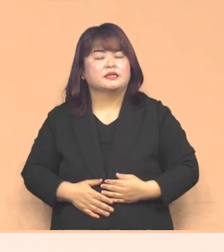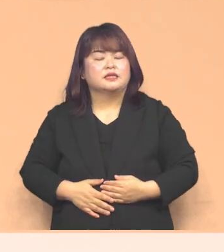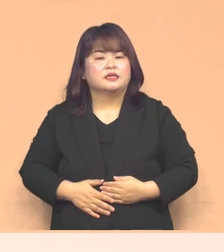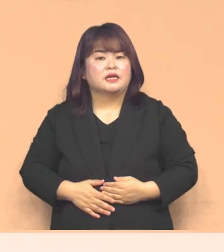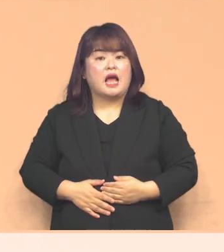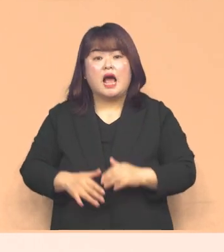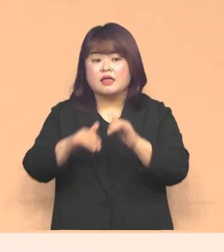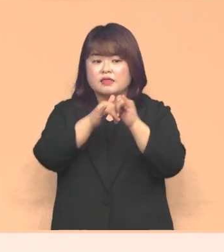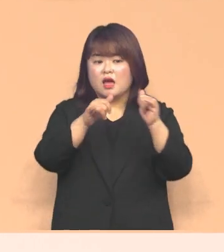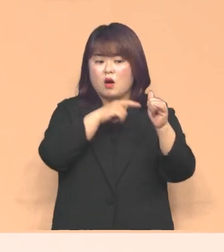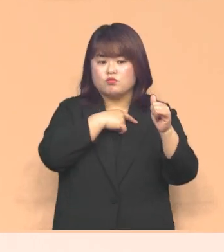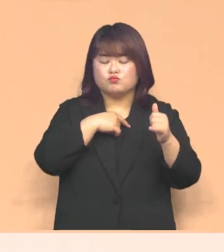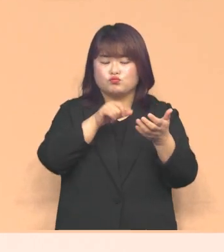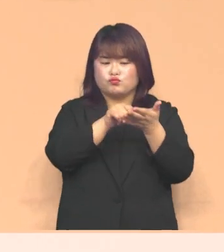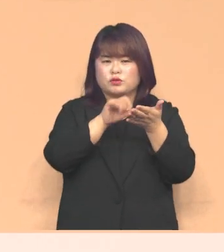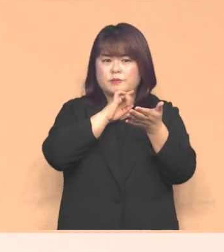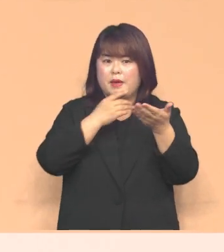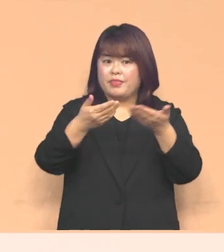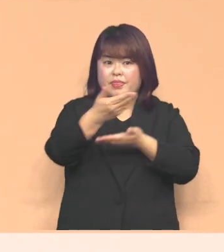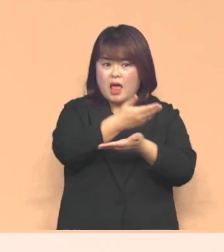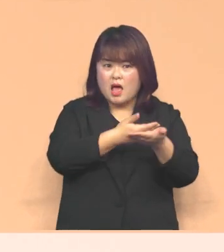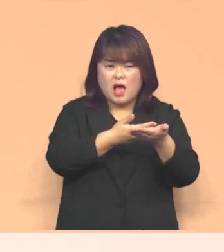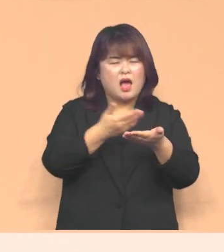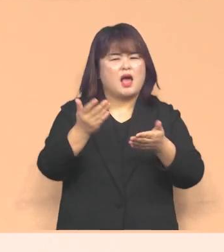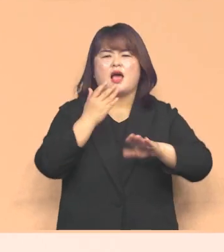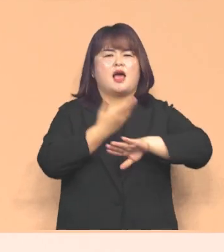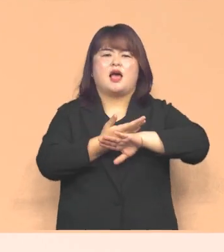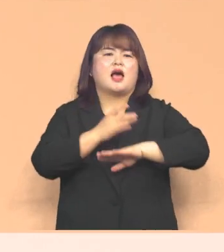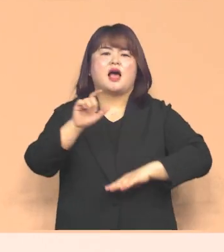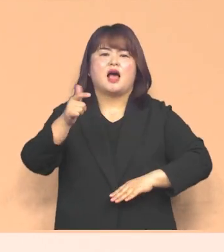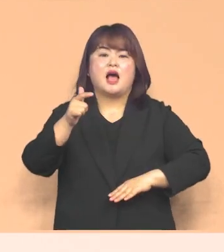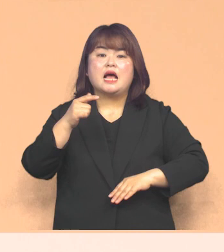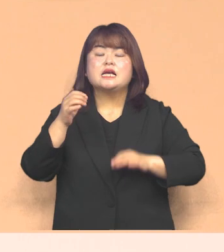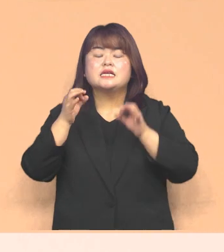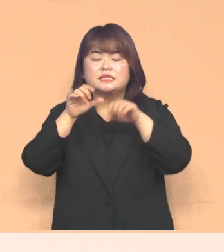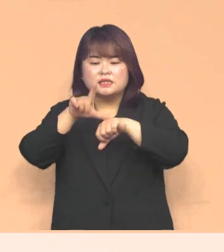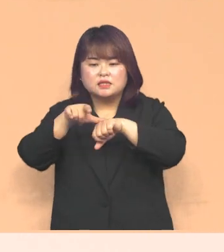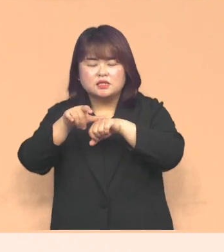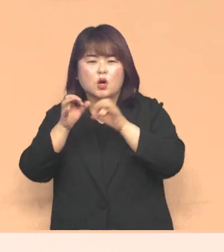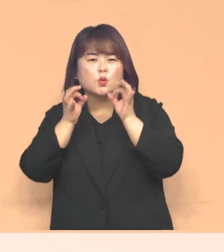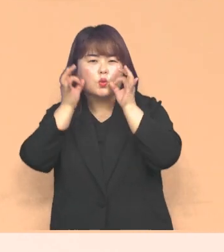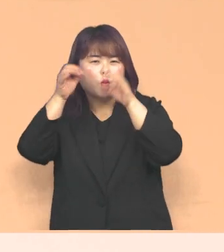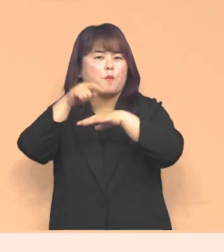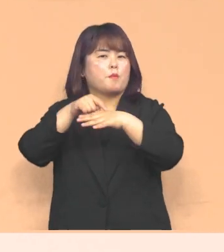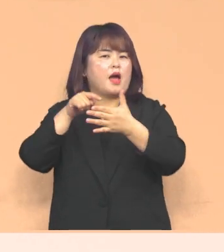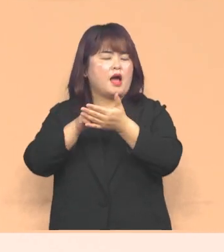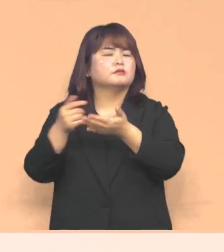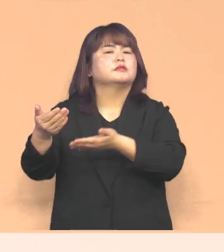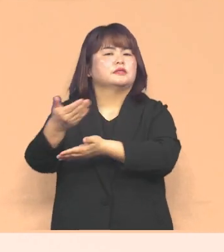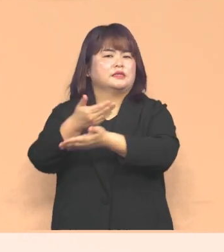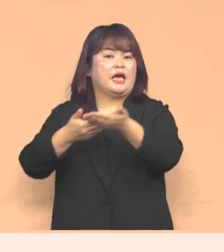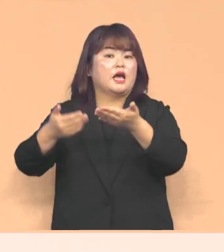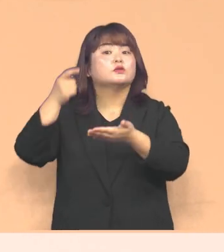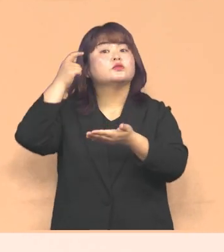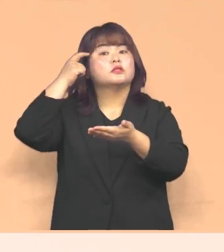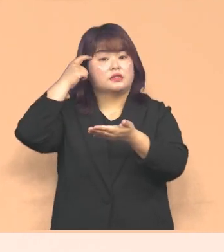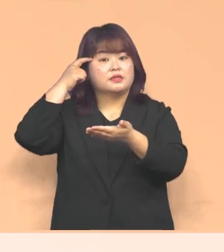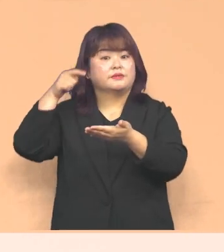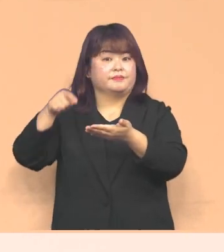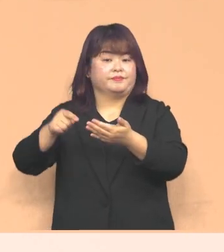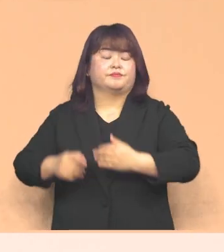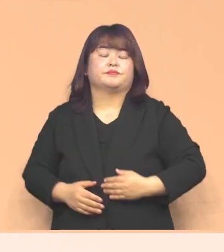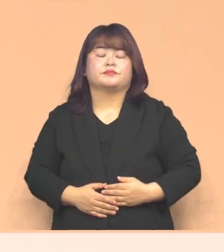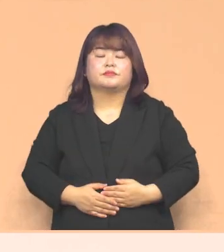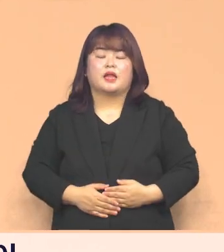싶습니다. 사랑은 물질만 나누는 게 아니죠. 시간, 노력, 마음도 나눈다고